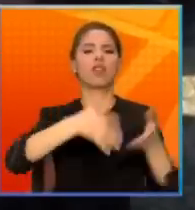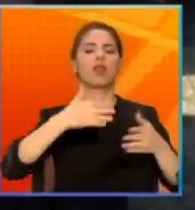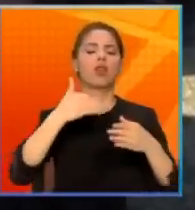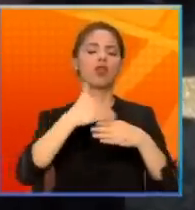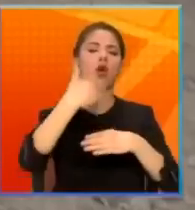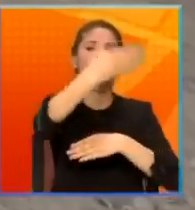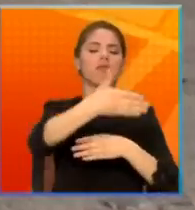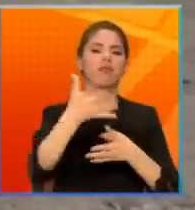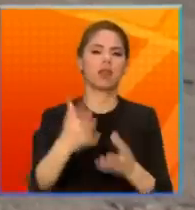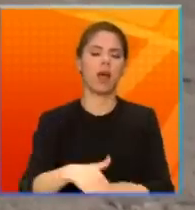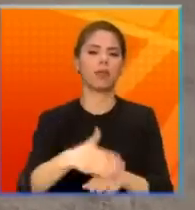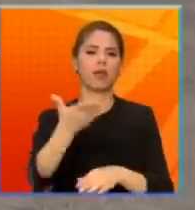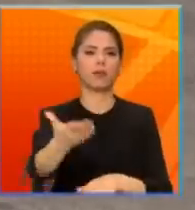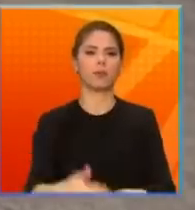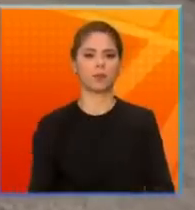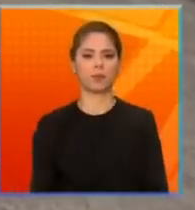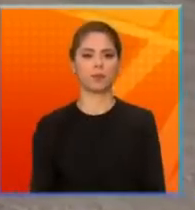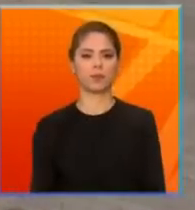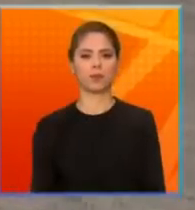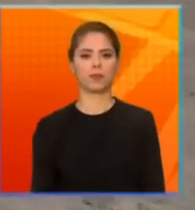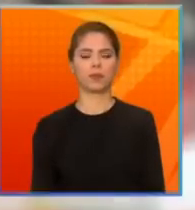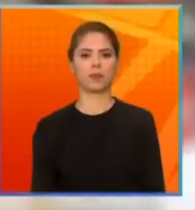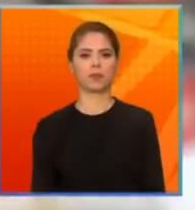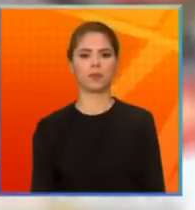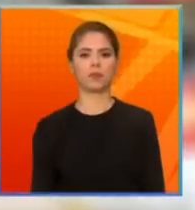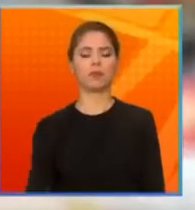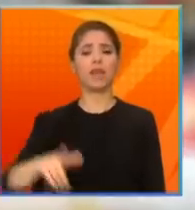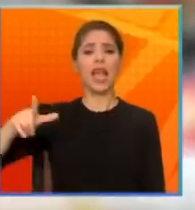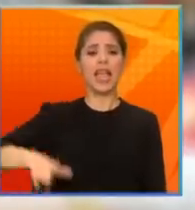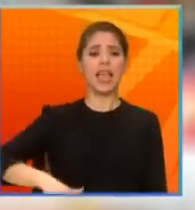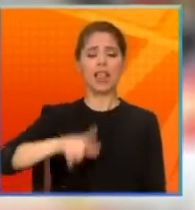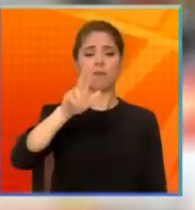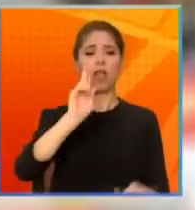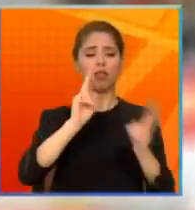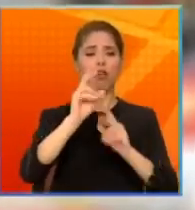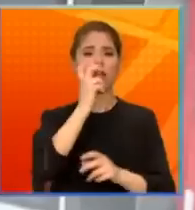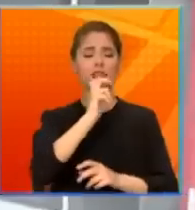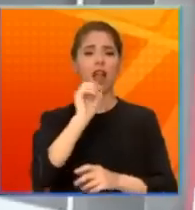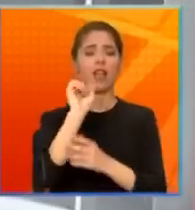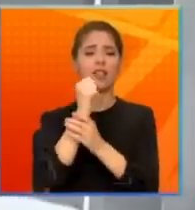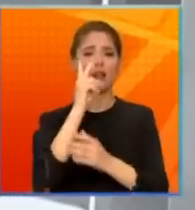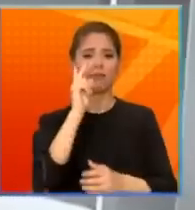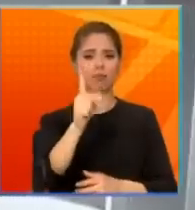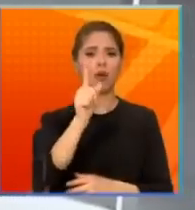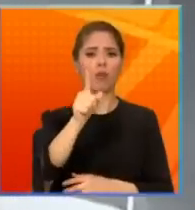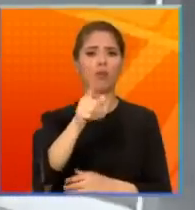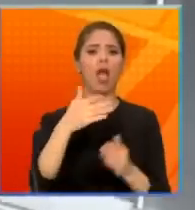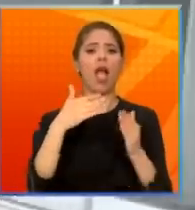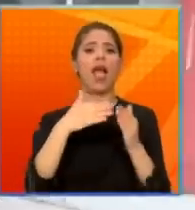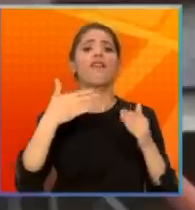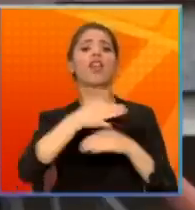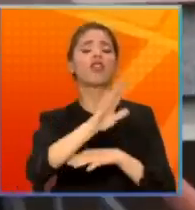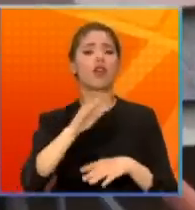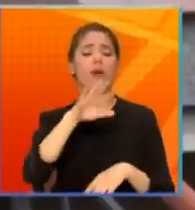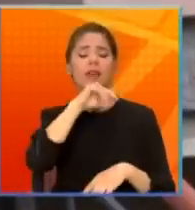dedik, bir denizi görebildik. Artı temiz hava almaya da ihtiyacımız var. İzmirli tiyatro sanatçısı Ebru Atilla Sahi, evden çıkmaması gereken